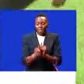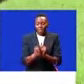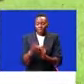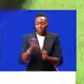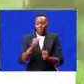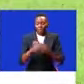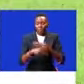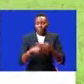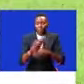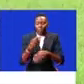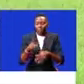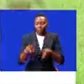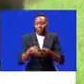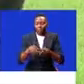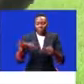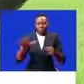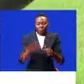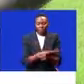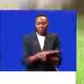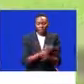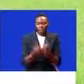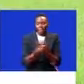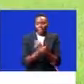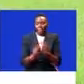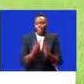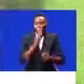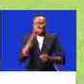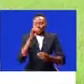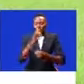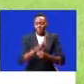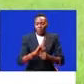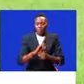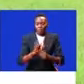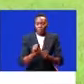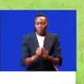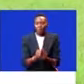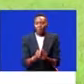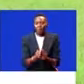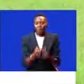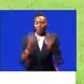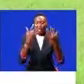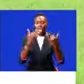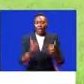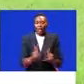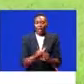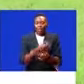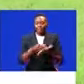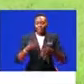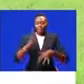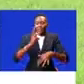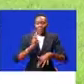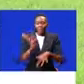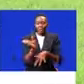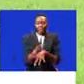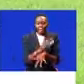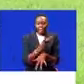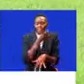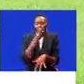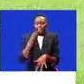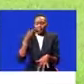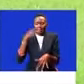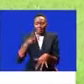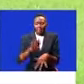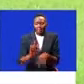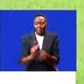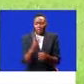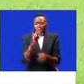pi opong' kata kana ndara ne mok nung'e ni ndara ne ka pi okwakete koro pi omiyo wakech kata sani pi omiyo wakech nikech project